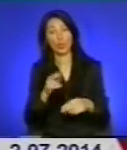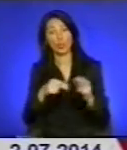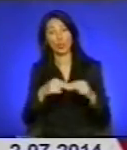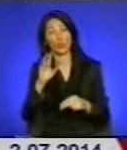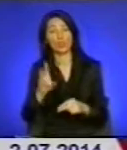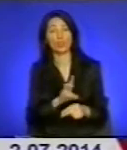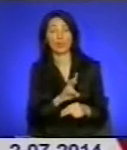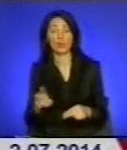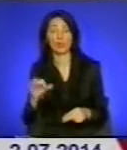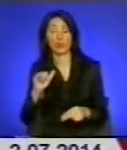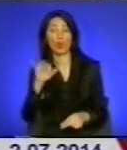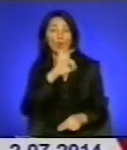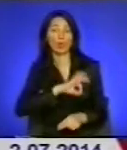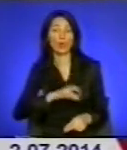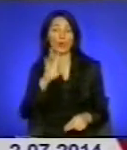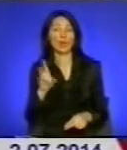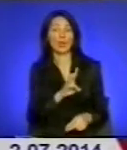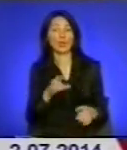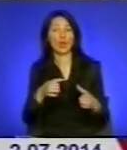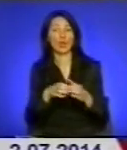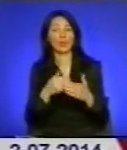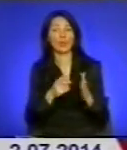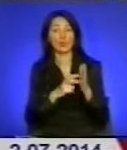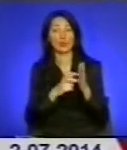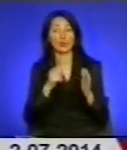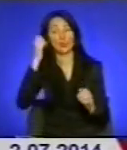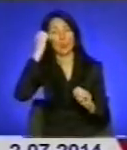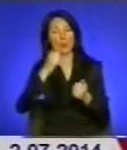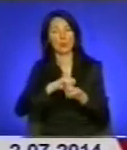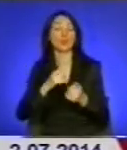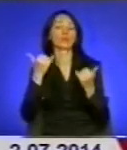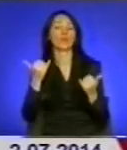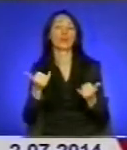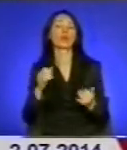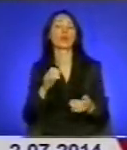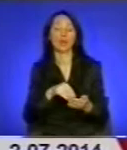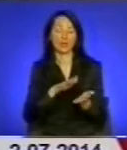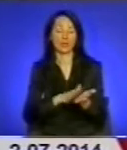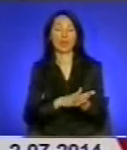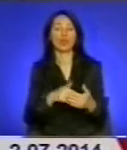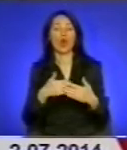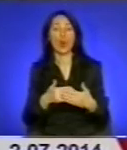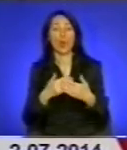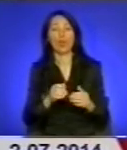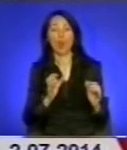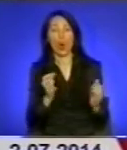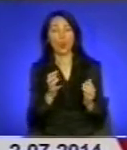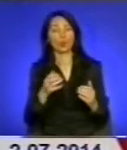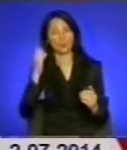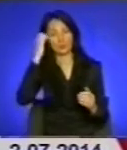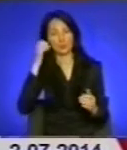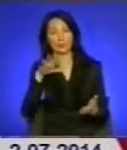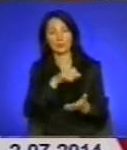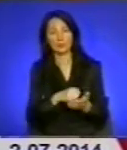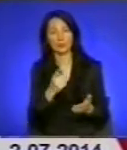у користуванні релігійних громад понад 700 пам'яток тепер реєстрацію громад і охоронної пам'яток займається один департамент отримати